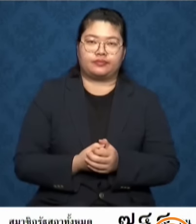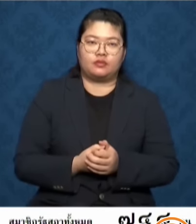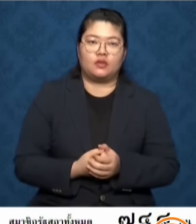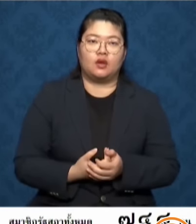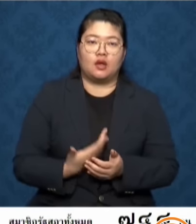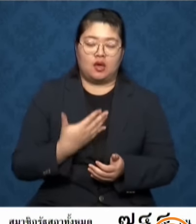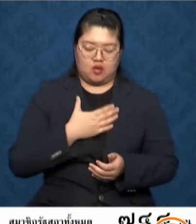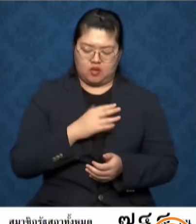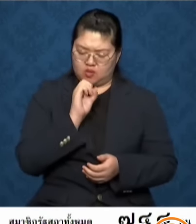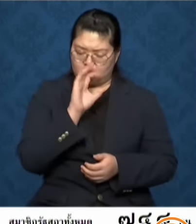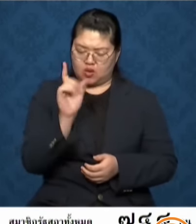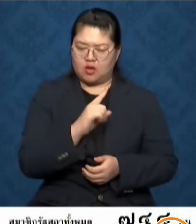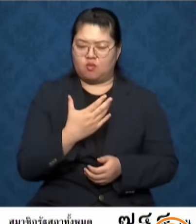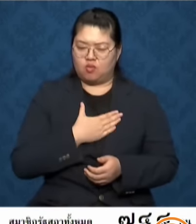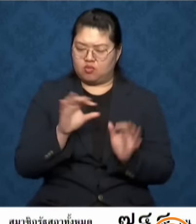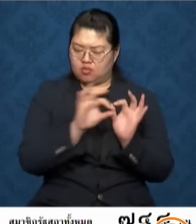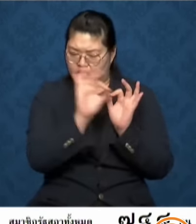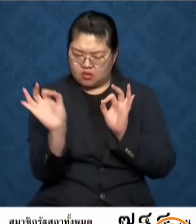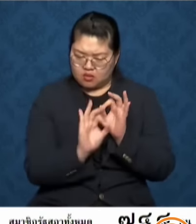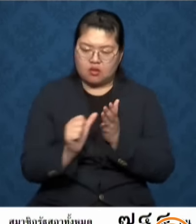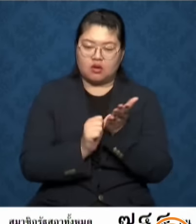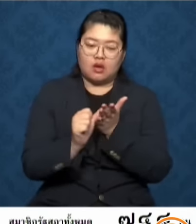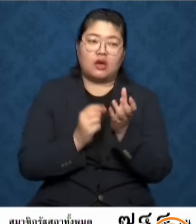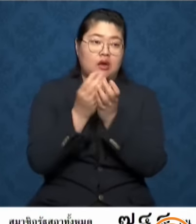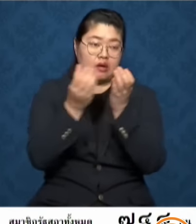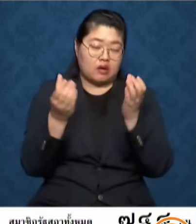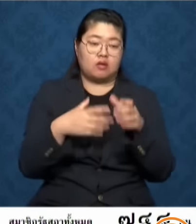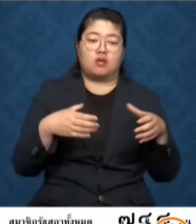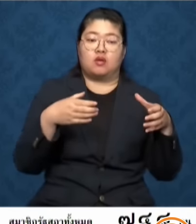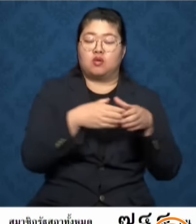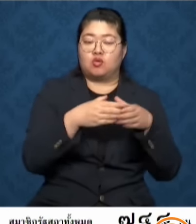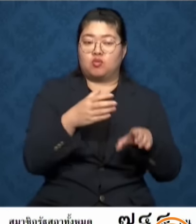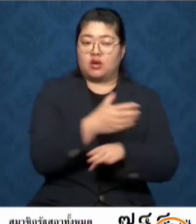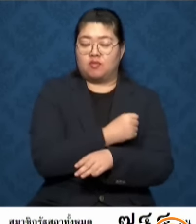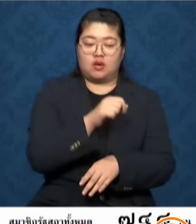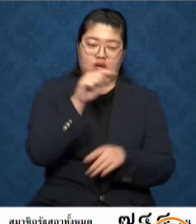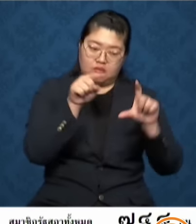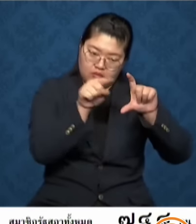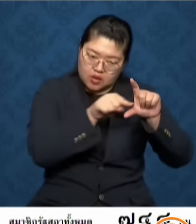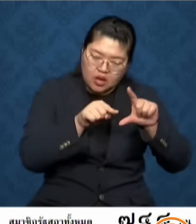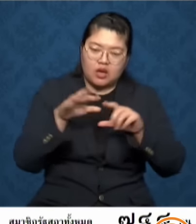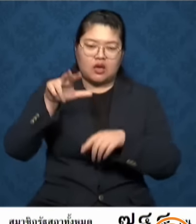est inc.xcBlหลัง